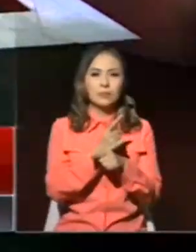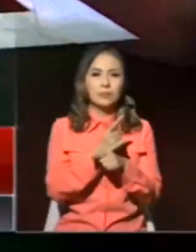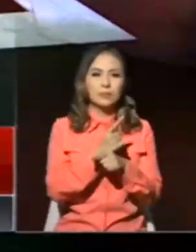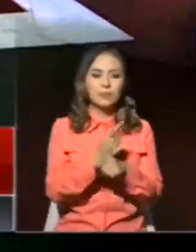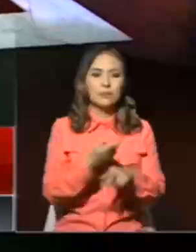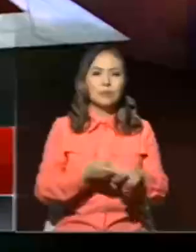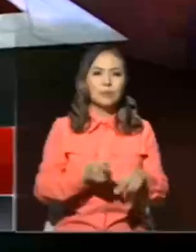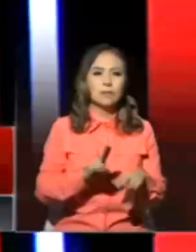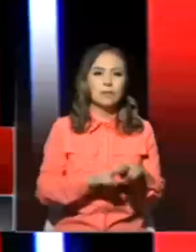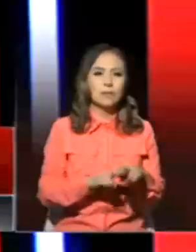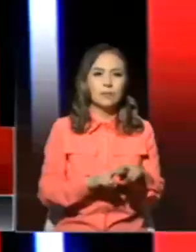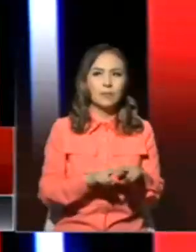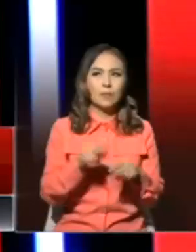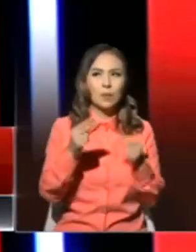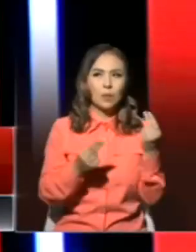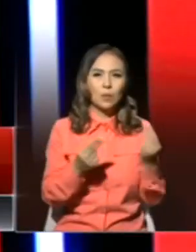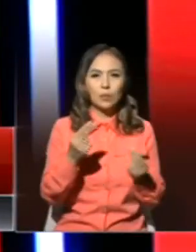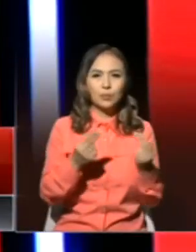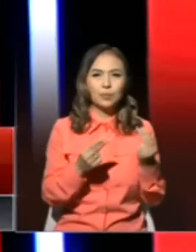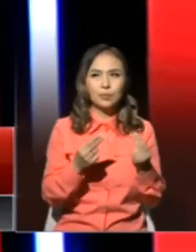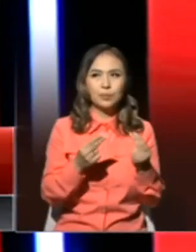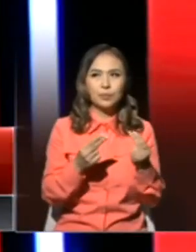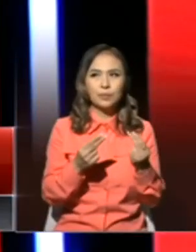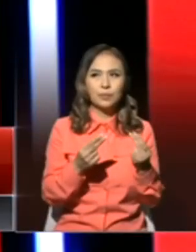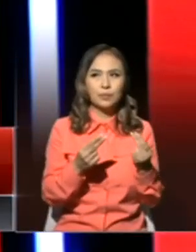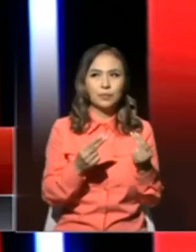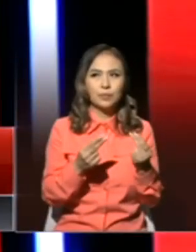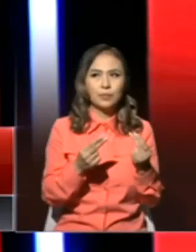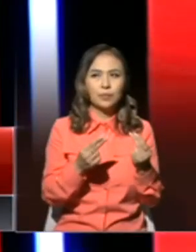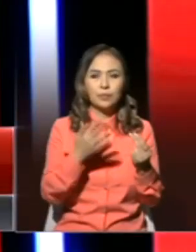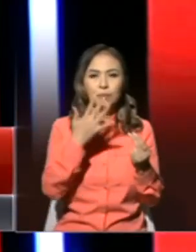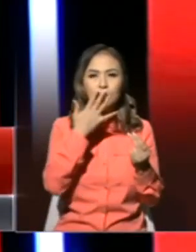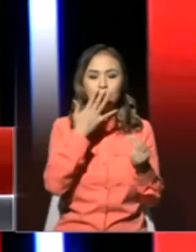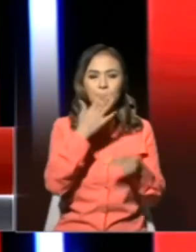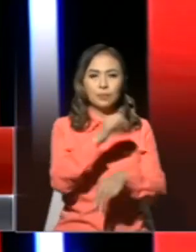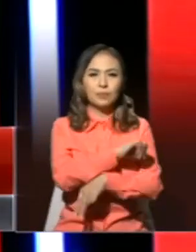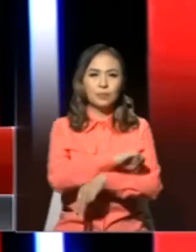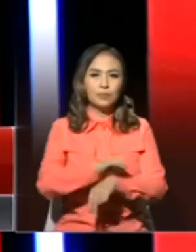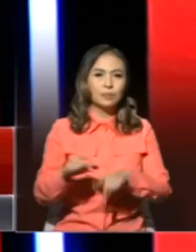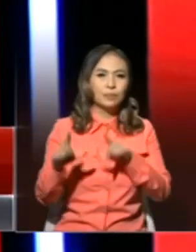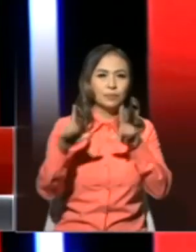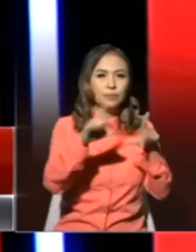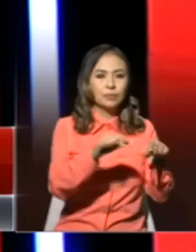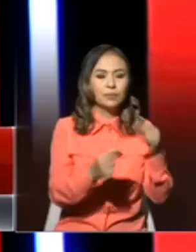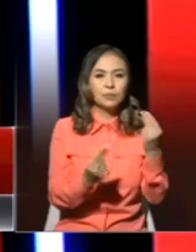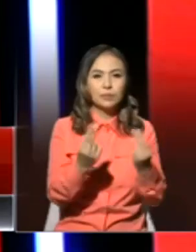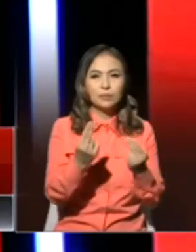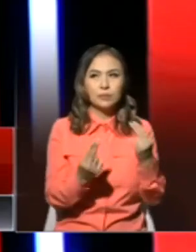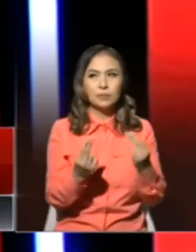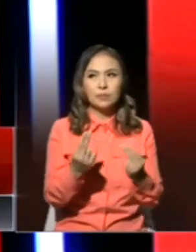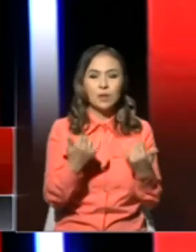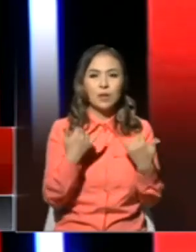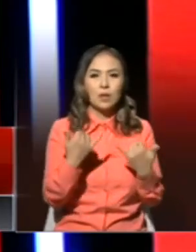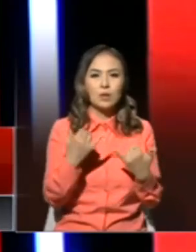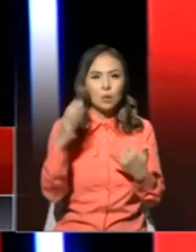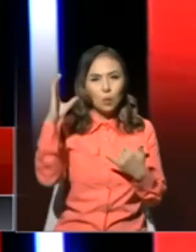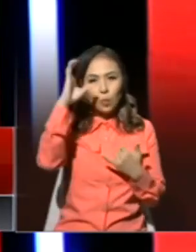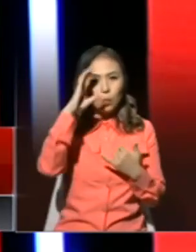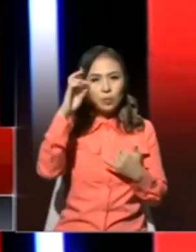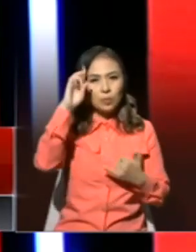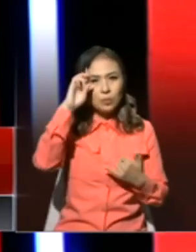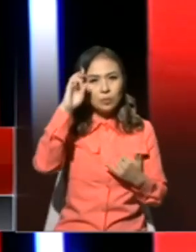Сол жақтың ойынпаздары деп айтайықшы, сол жақтың ойынпаздары шет ел асып ойнайды. оны да билетин чыгасыздар. Қазір өзбек